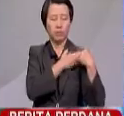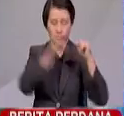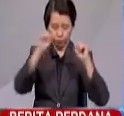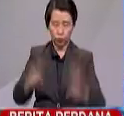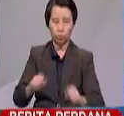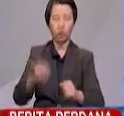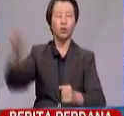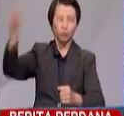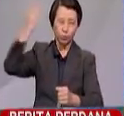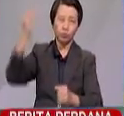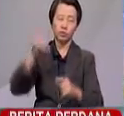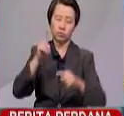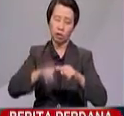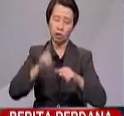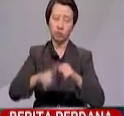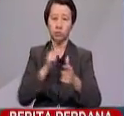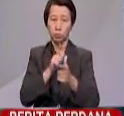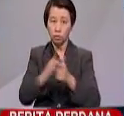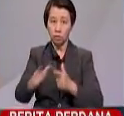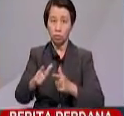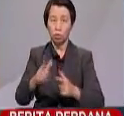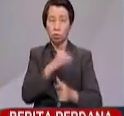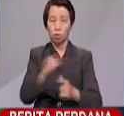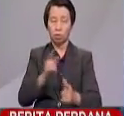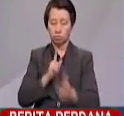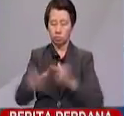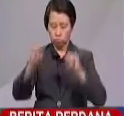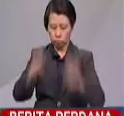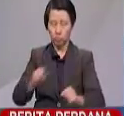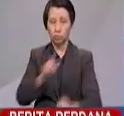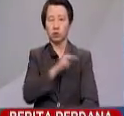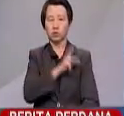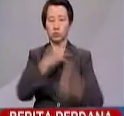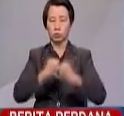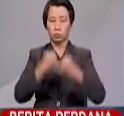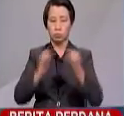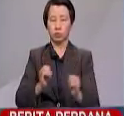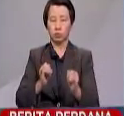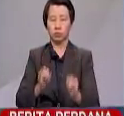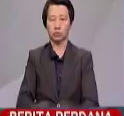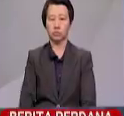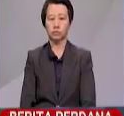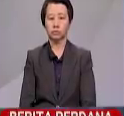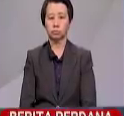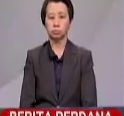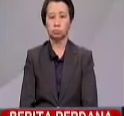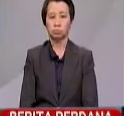tertentu bergantung kepada kelulusan serta kebenaran ketua jabatan.